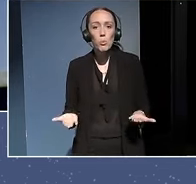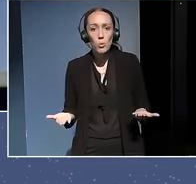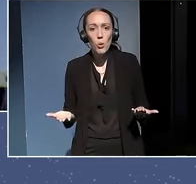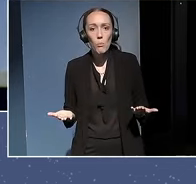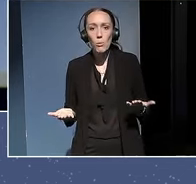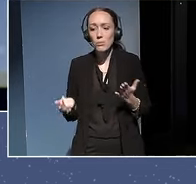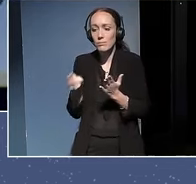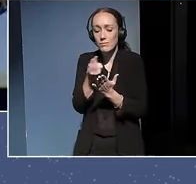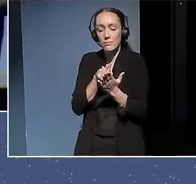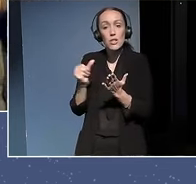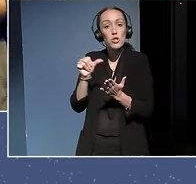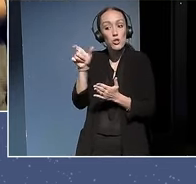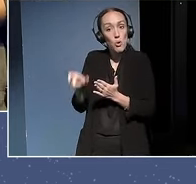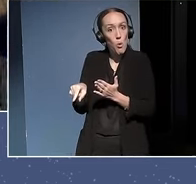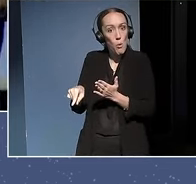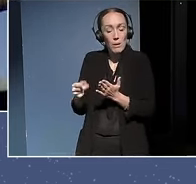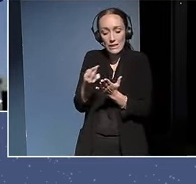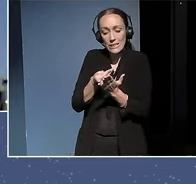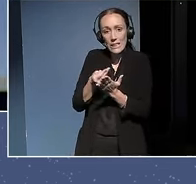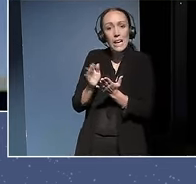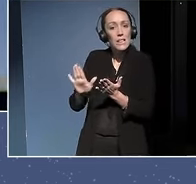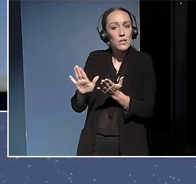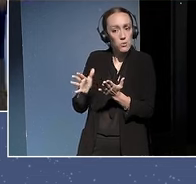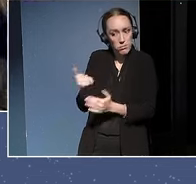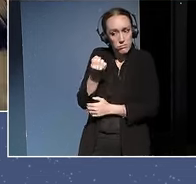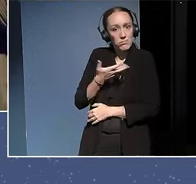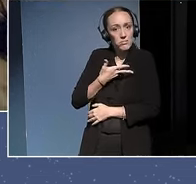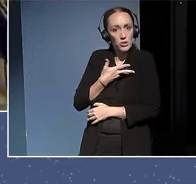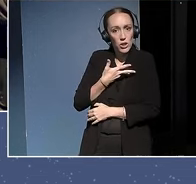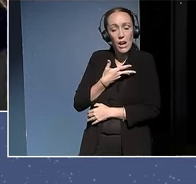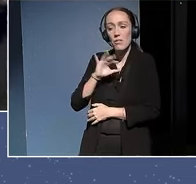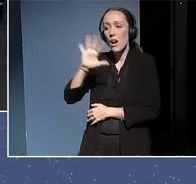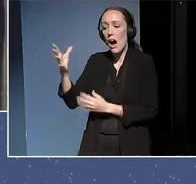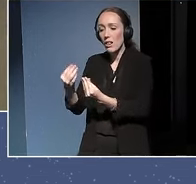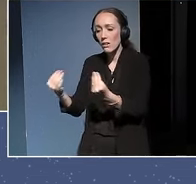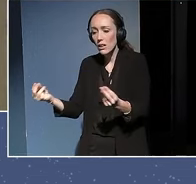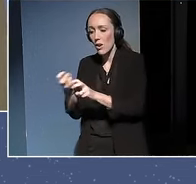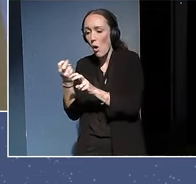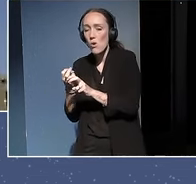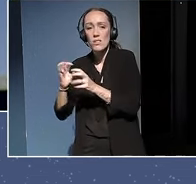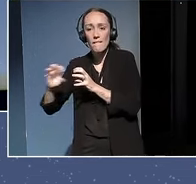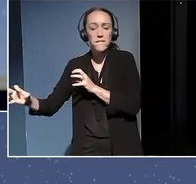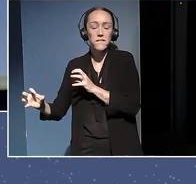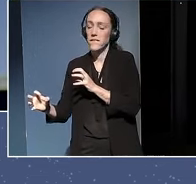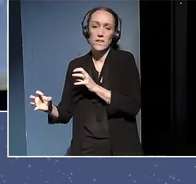disegni di stromer sono l'unica cosa che ci rimane di questo di questo dinosauro perché purtroppo